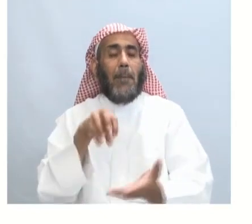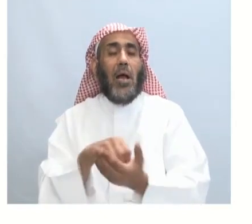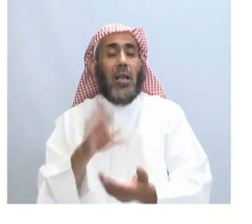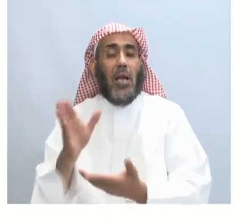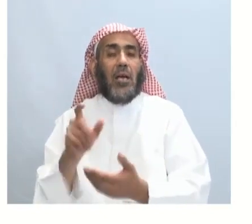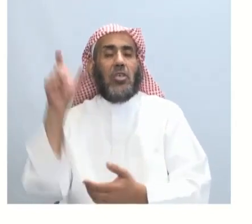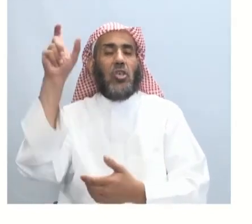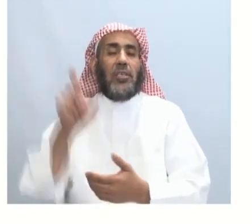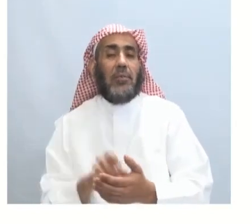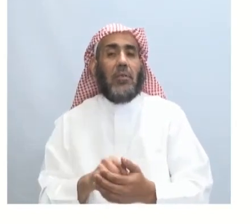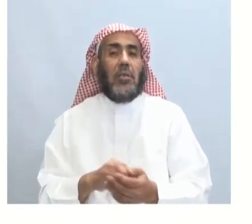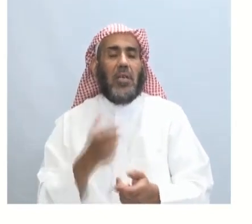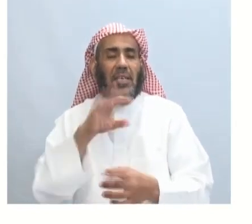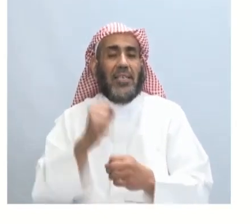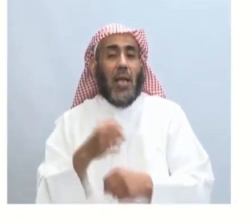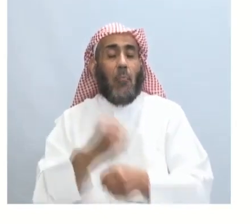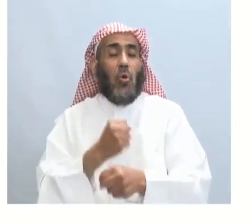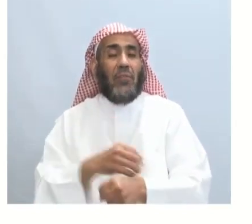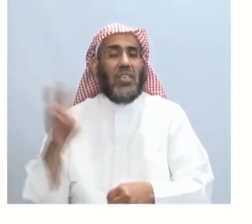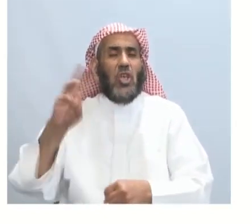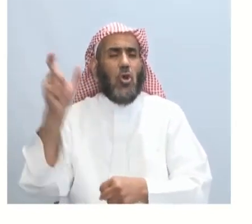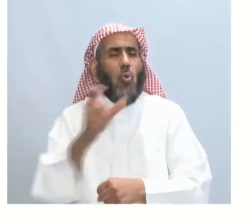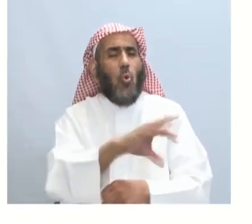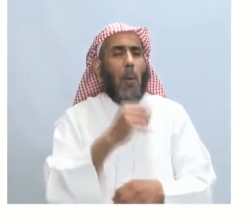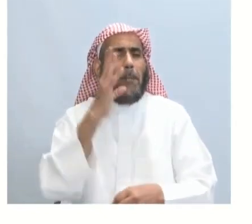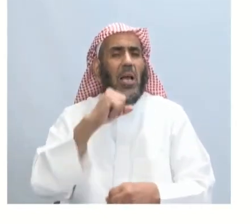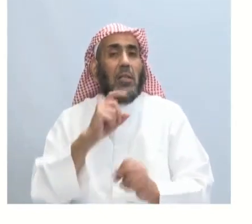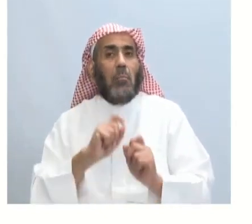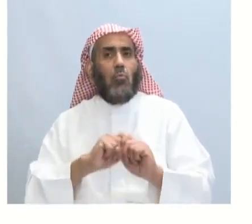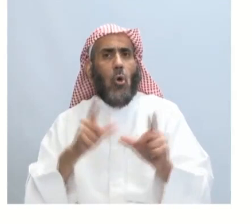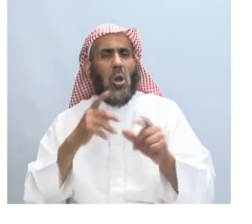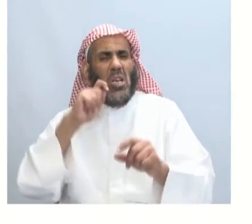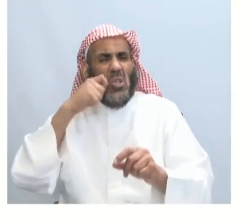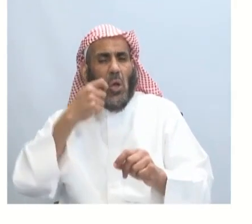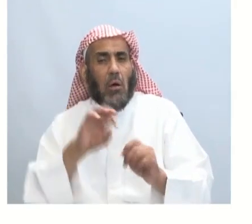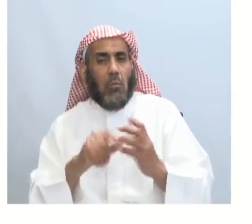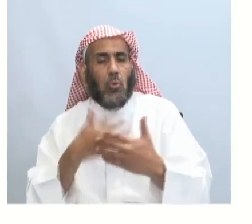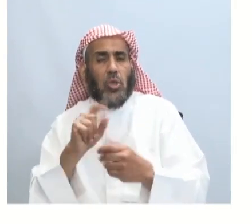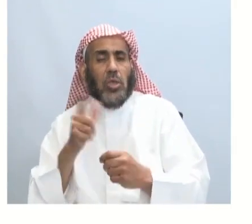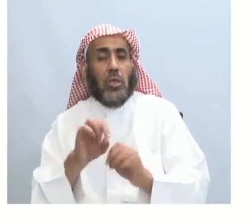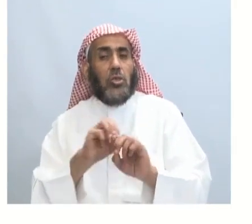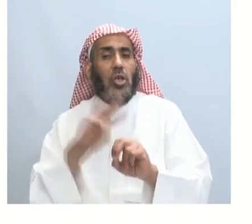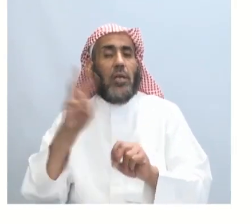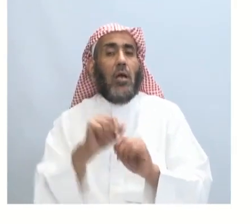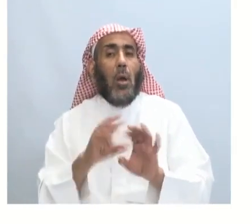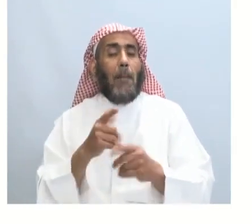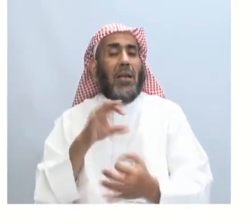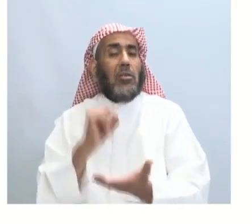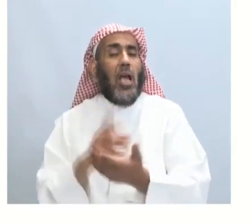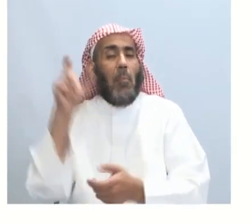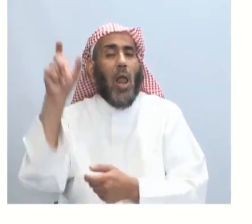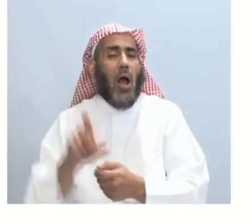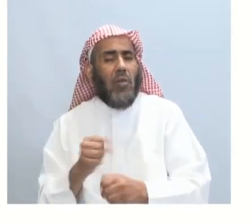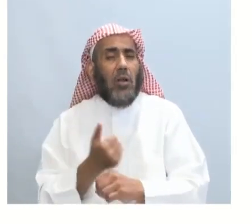الحق الشخصي التزام موظفي الشركه بعدم الافصاح عن استر المنتج المنتج الجديد للشركه من هو صاحب الحق في